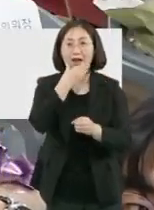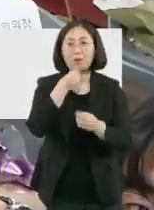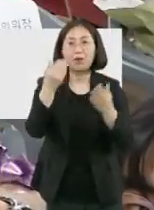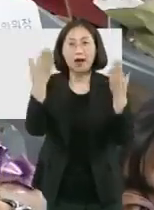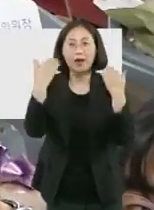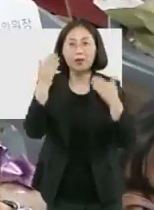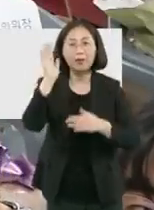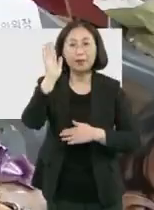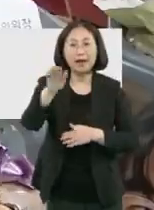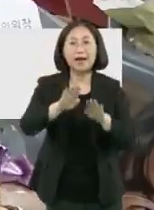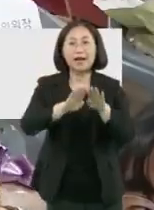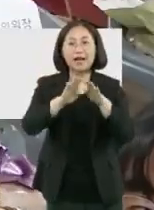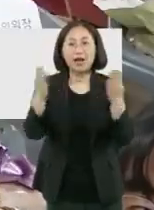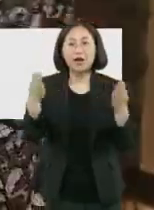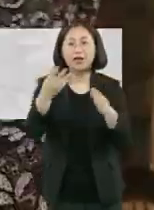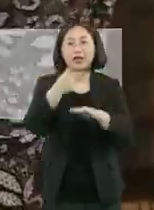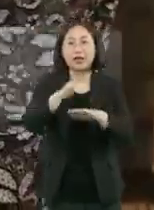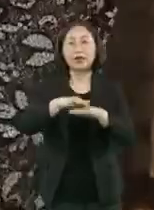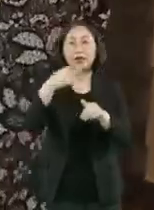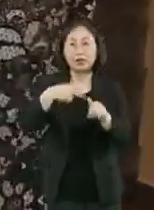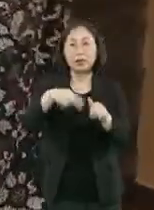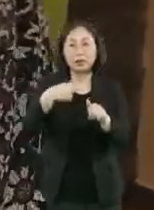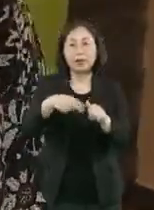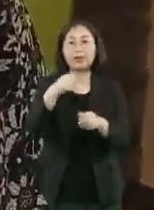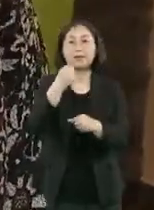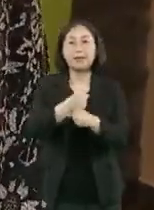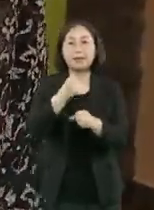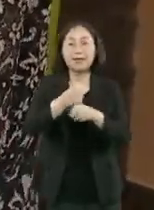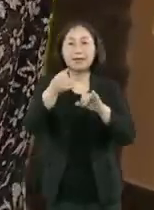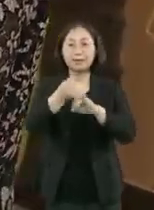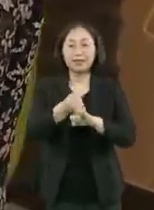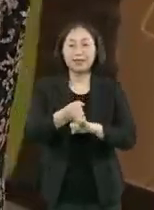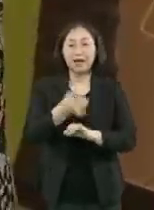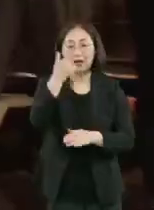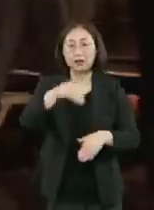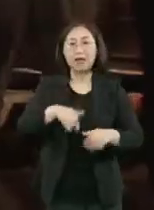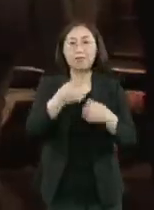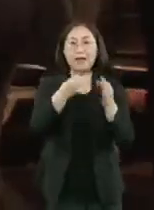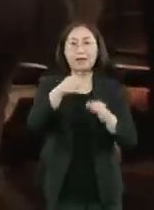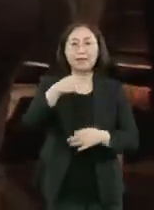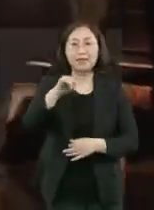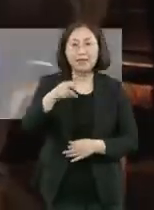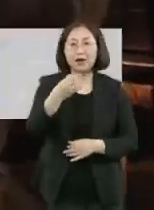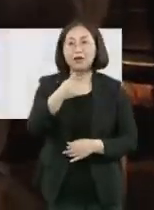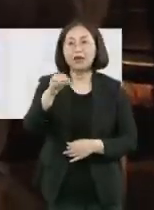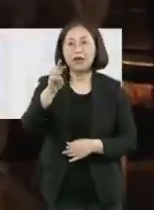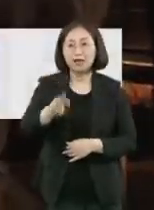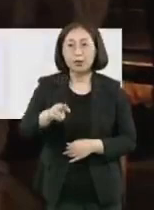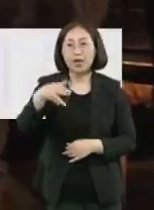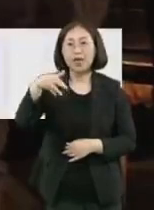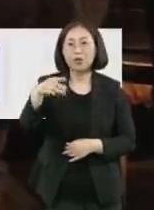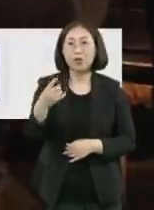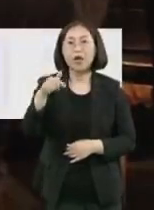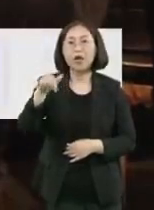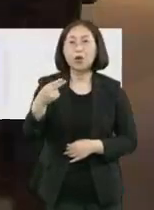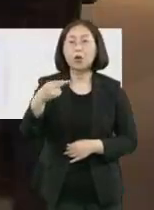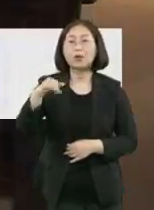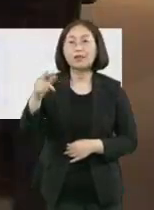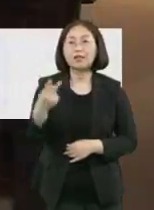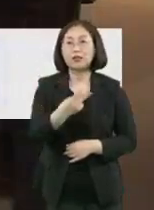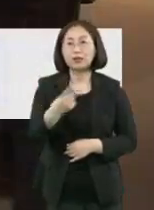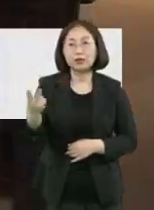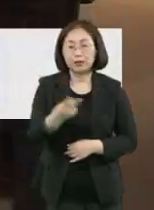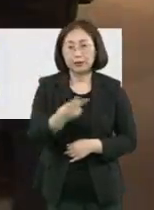꽃을 활짝 피우겠습니다. 충남의 김지철, 세종의 최규진, 두 현직 교육감 강세도